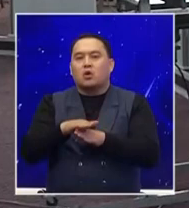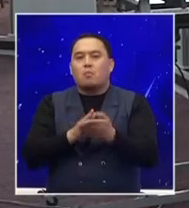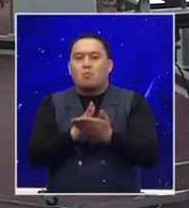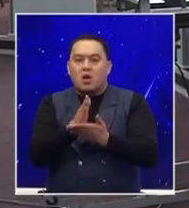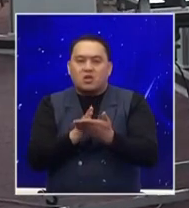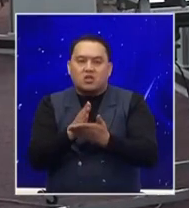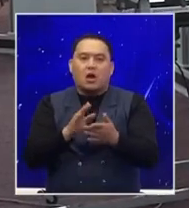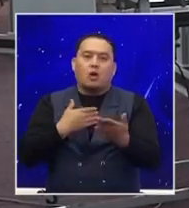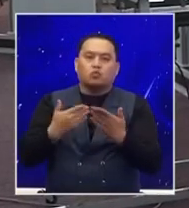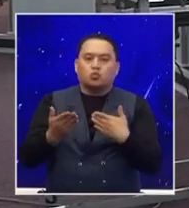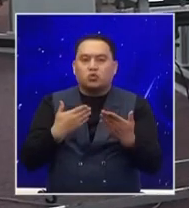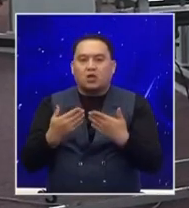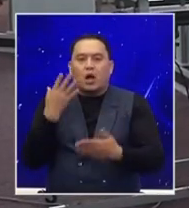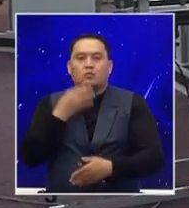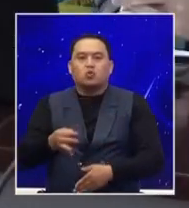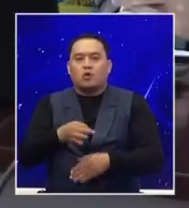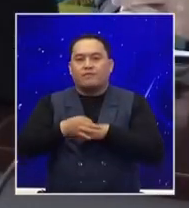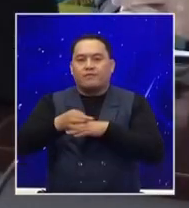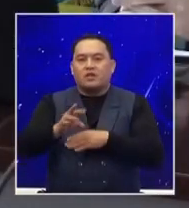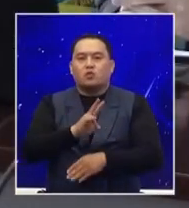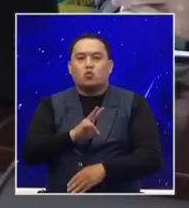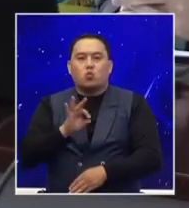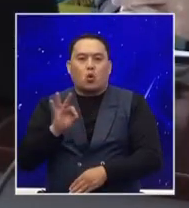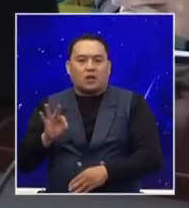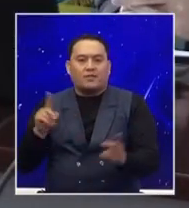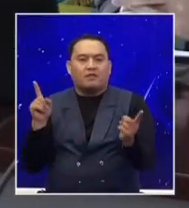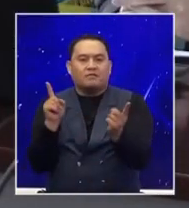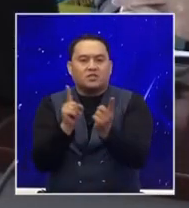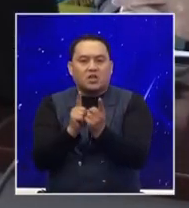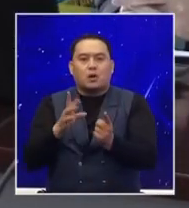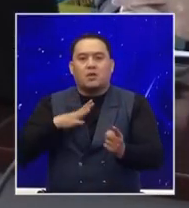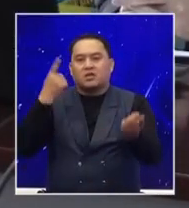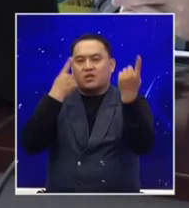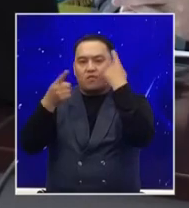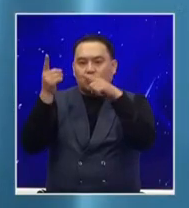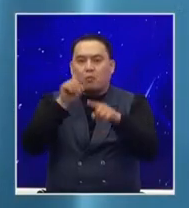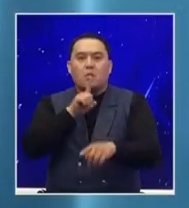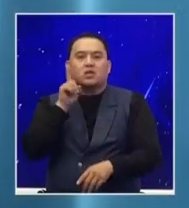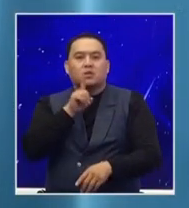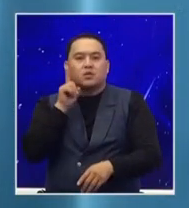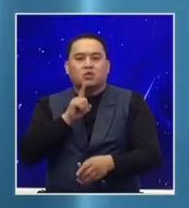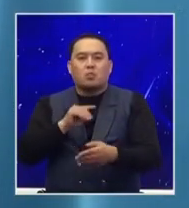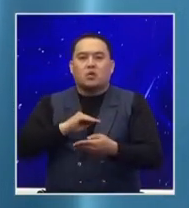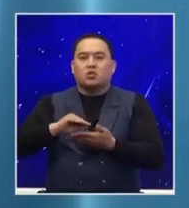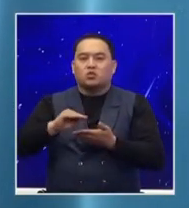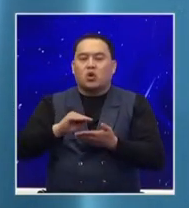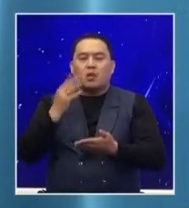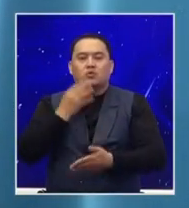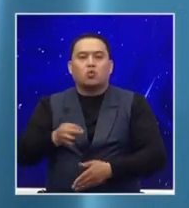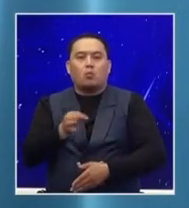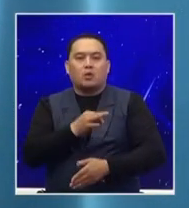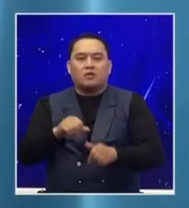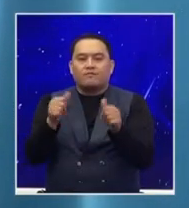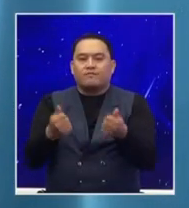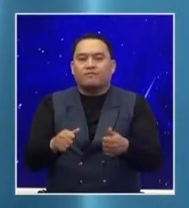политики сегодня обсудили в Алматинском областном филиале партии Нур-Отан. Встреча представителей творчества с молодым поколением ЖТСУ прошла